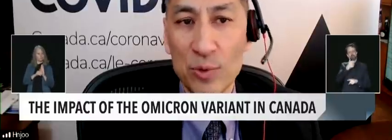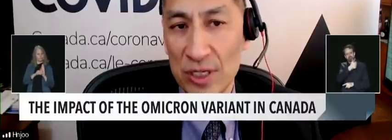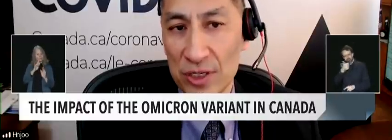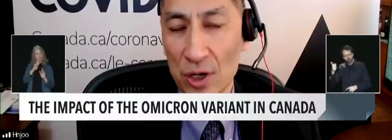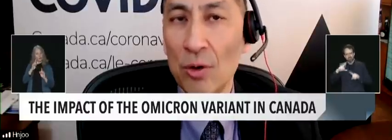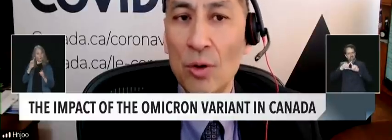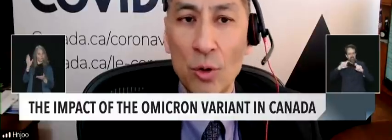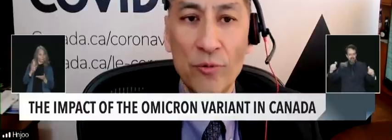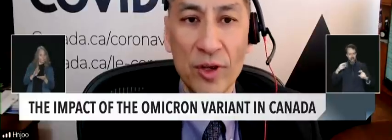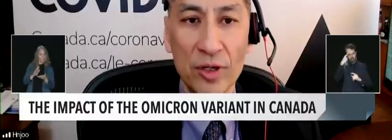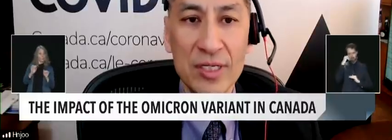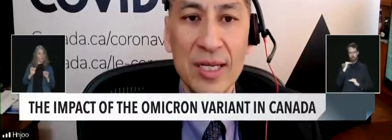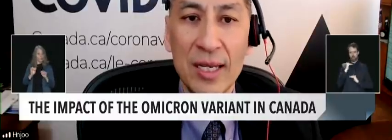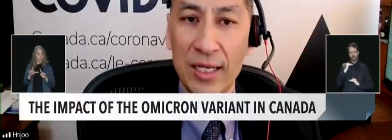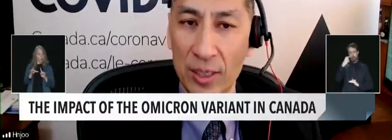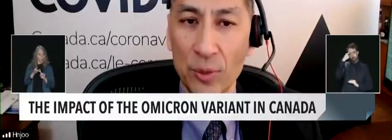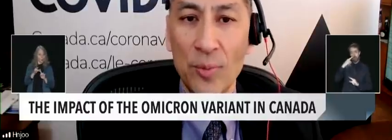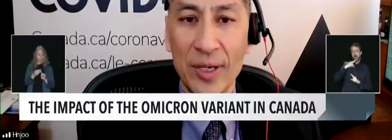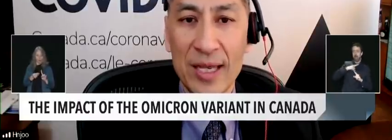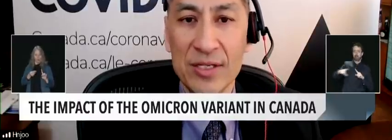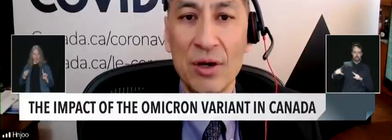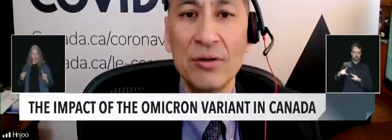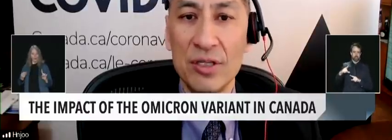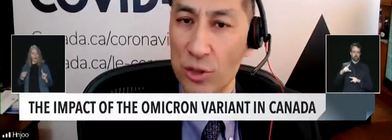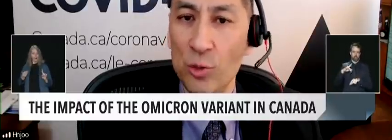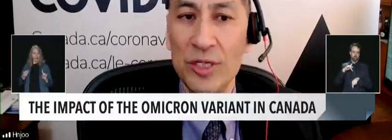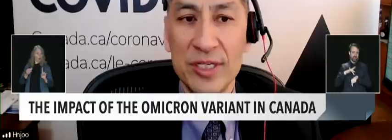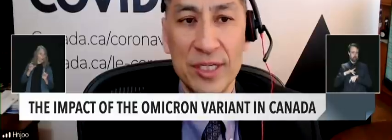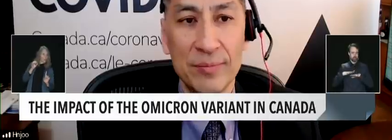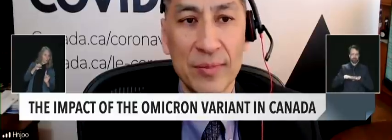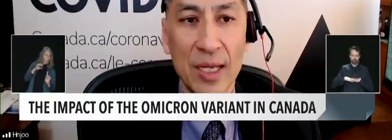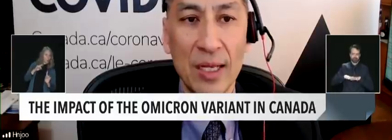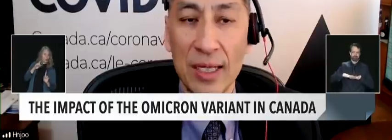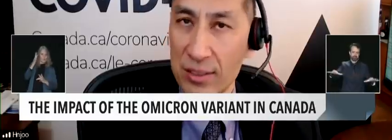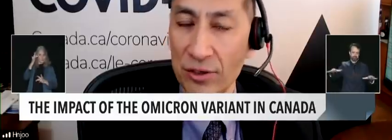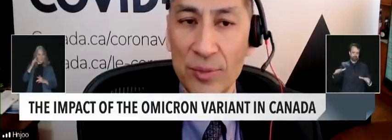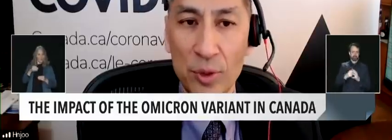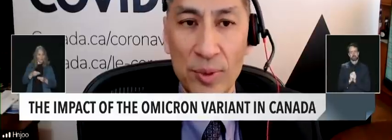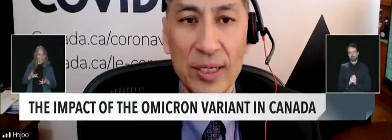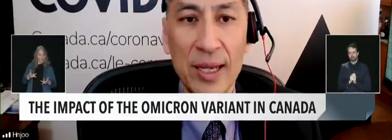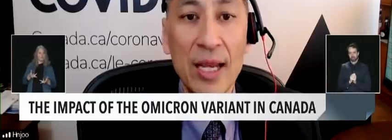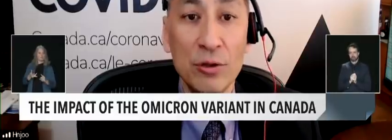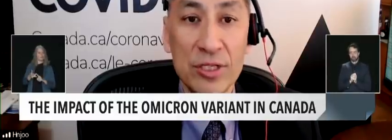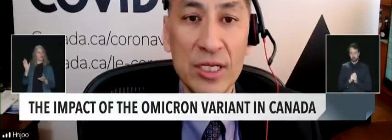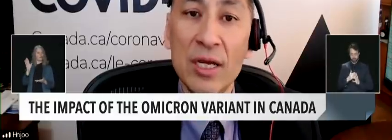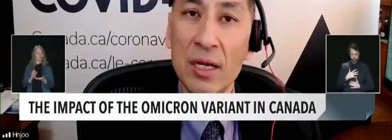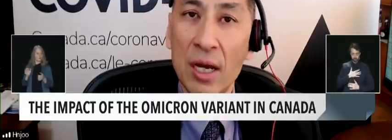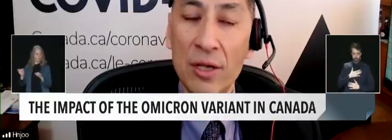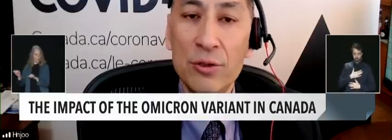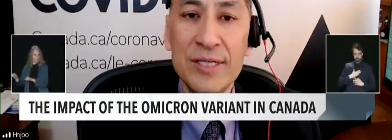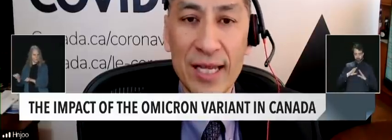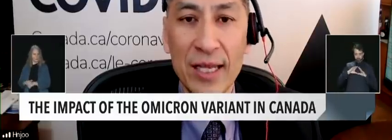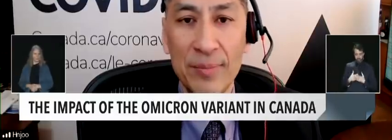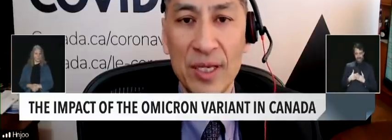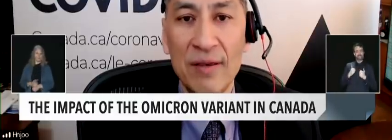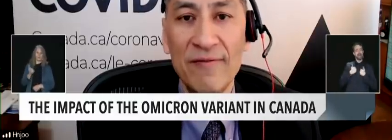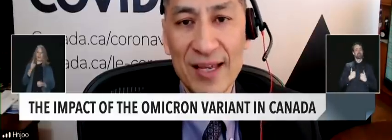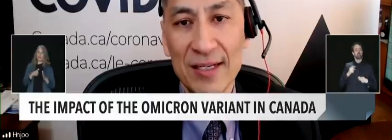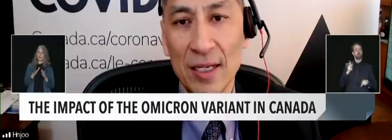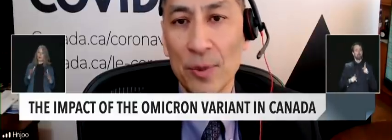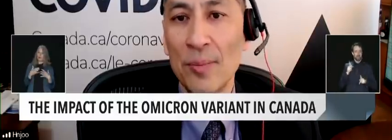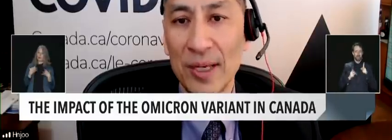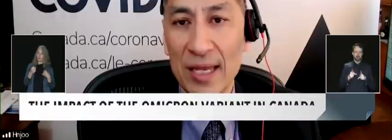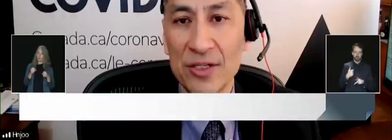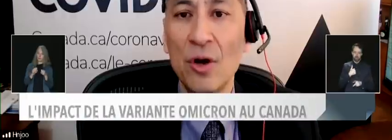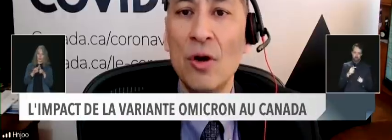réduire le risque d'exposition au virus et de propagation de celui-ci. La santé publique, elle aussi, a dû s